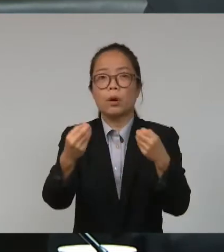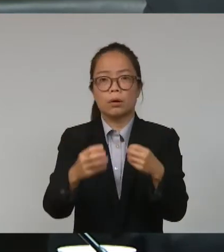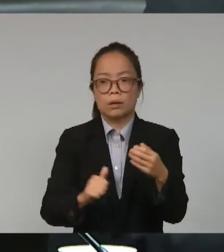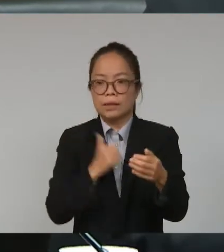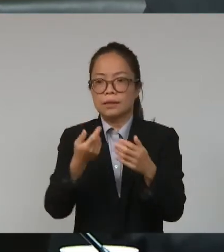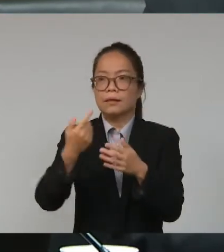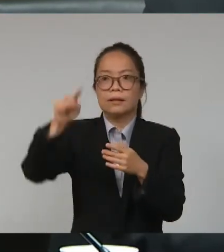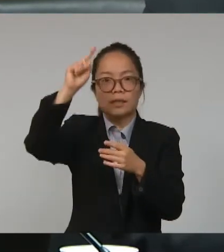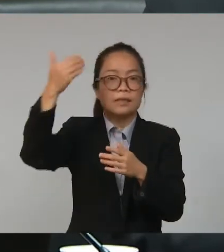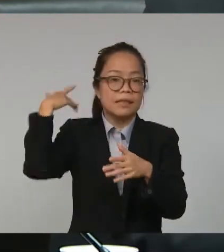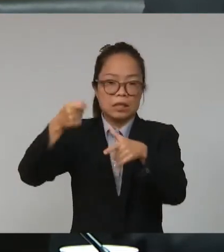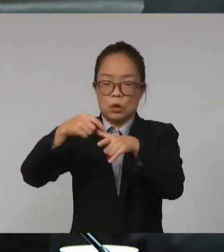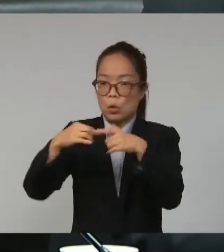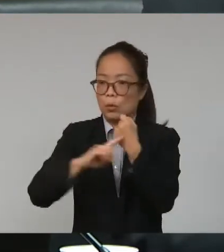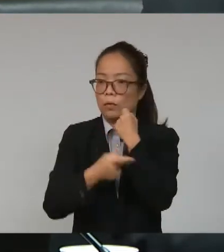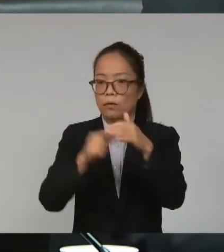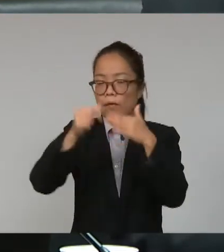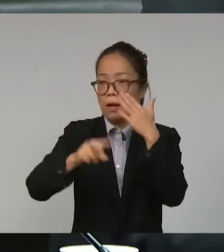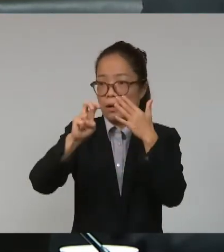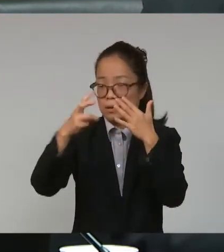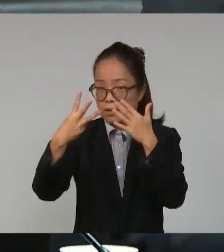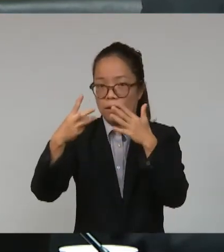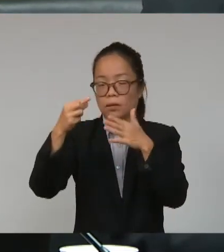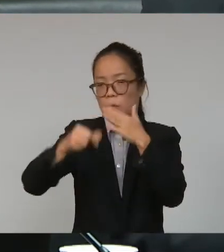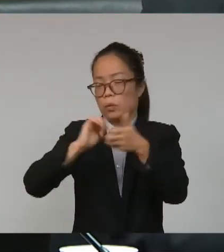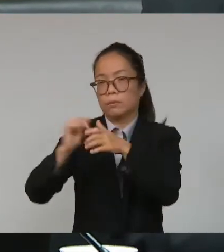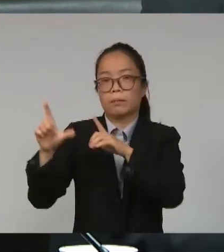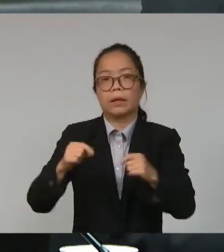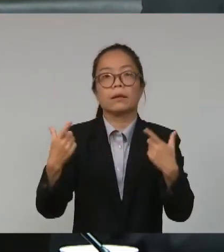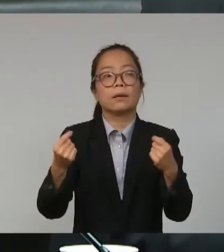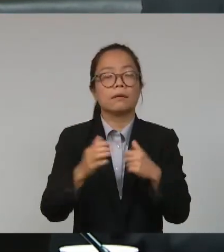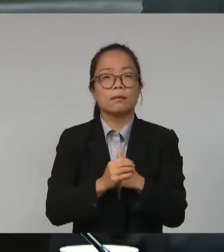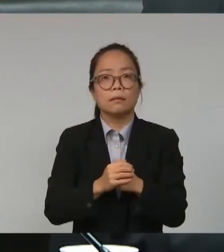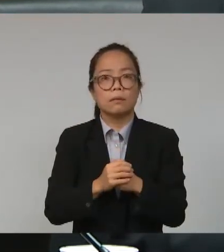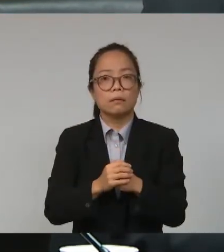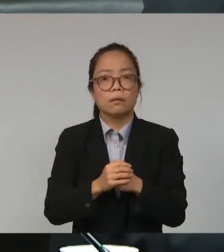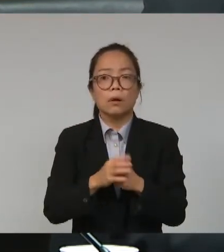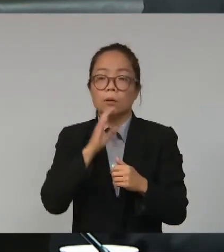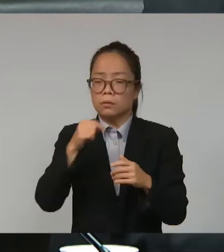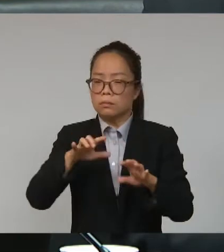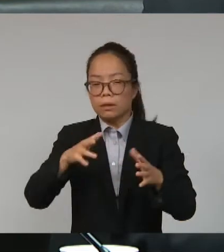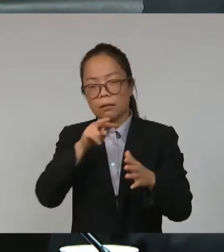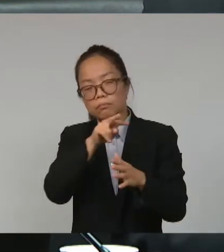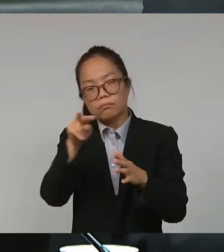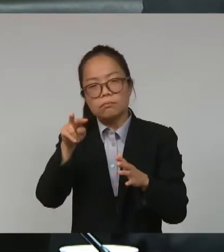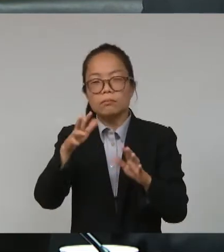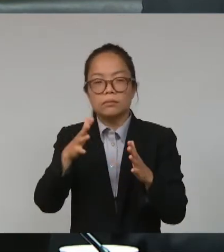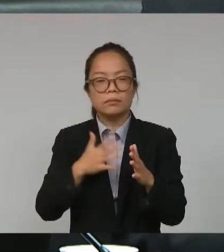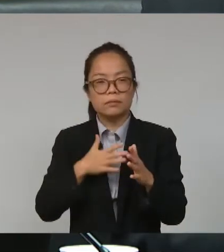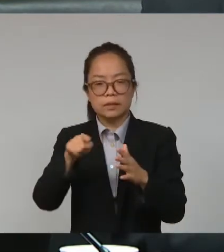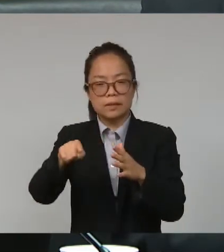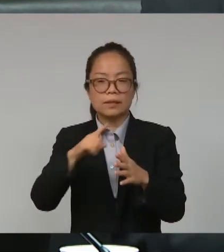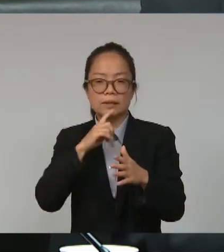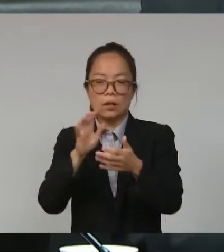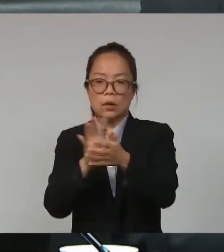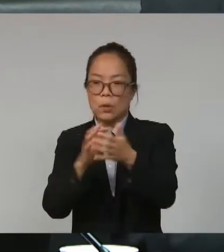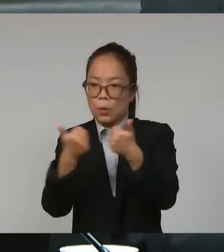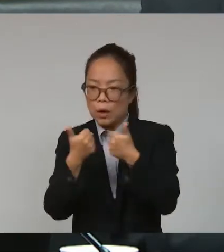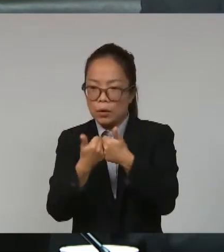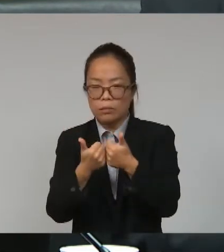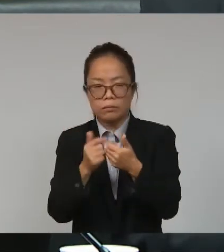跟之前的公投法的二十三条的规定是相同的。好，那所以其实大概看得出来，哈，贵会也执行过，所以我们其实不太